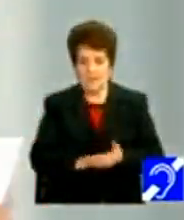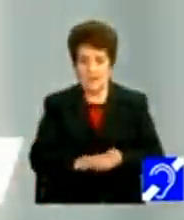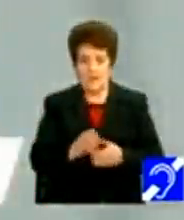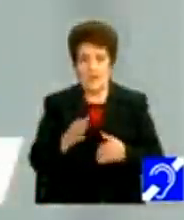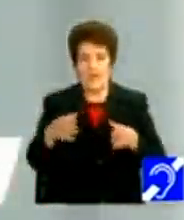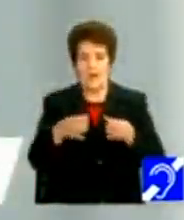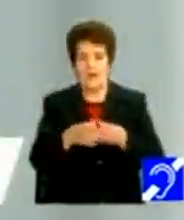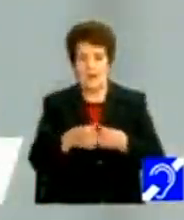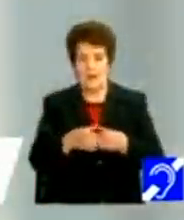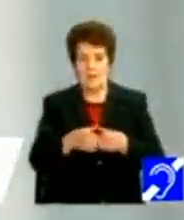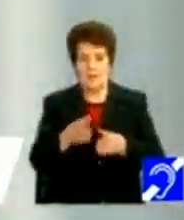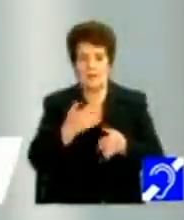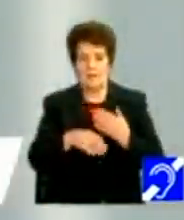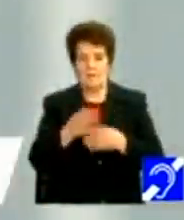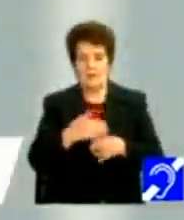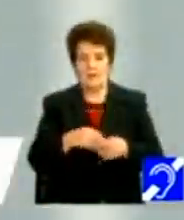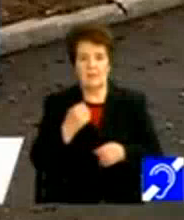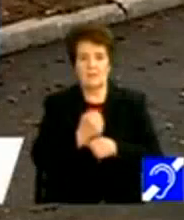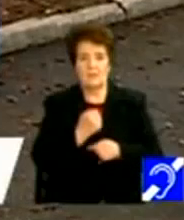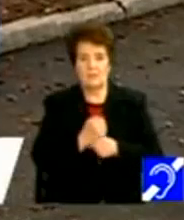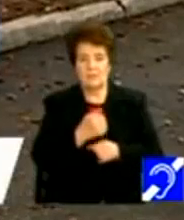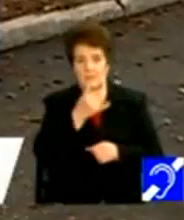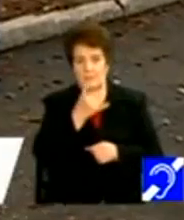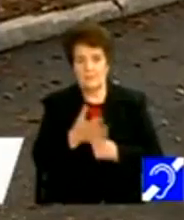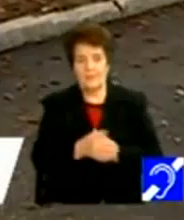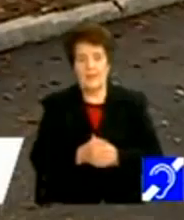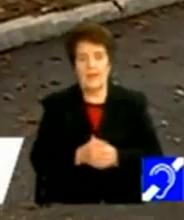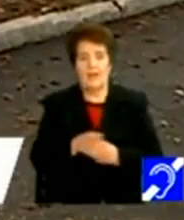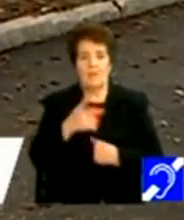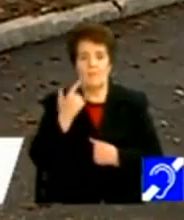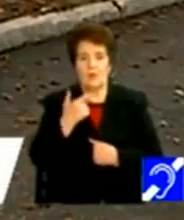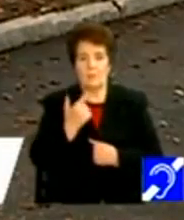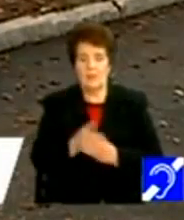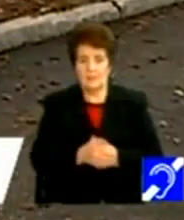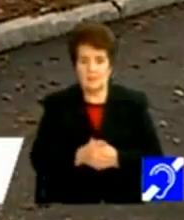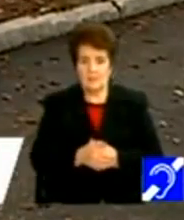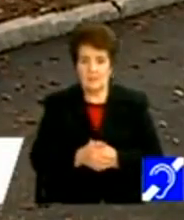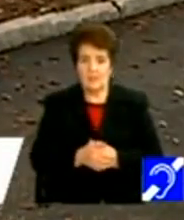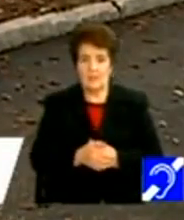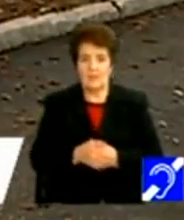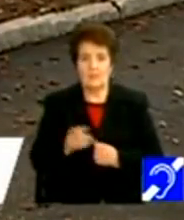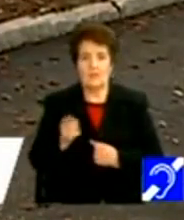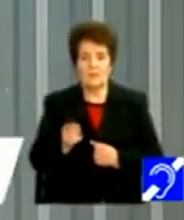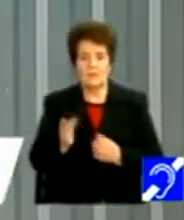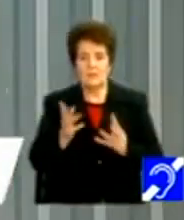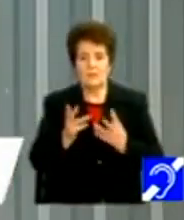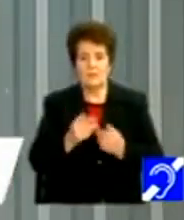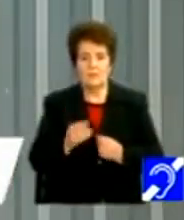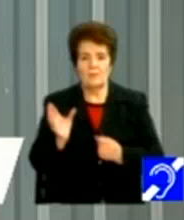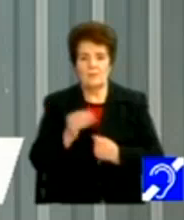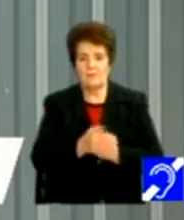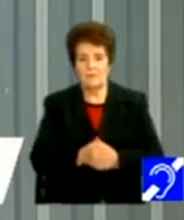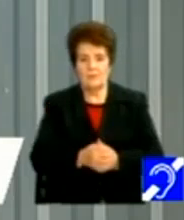de invaliditate și a continuat să muncească în pofida greutăților. Când vorbește de anii munciți, nici nu-i mai numără pe toți. Eu